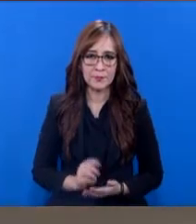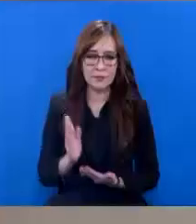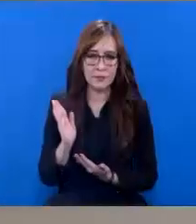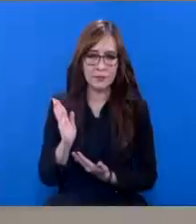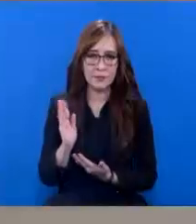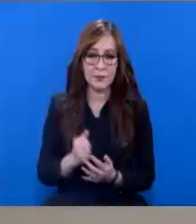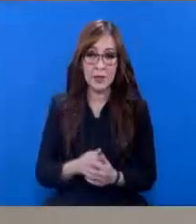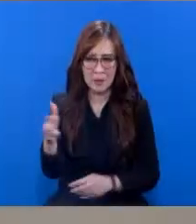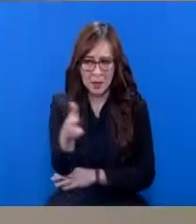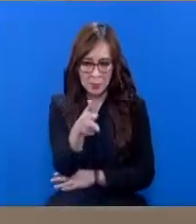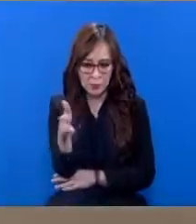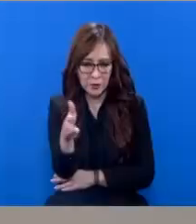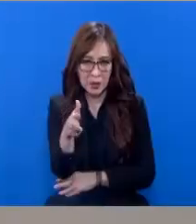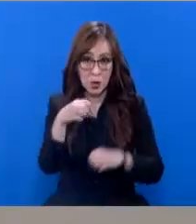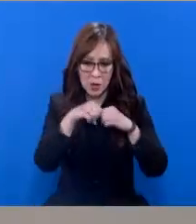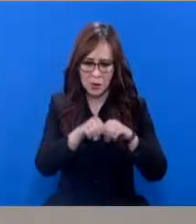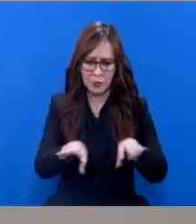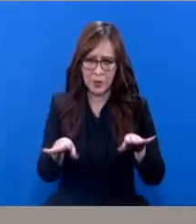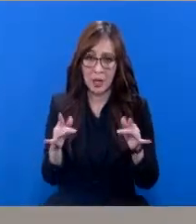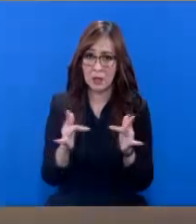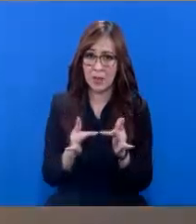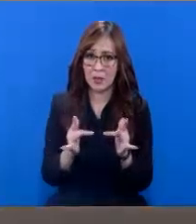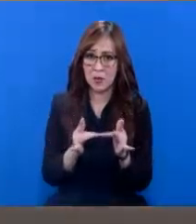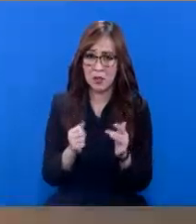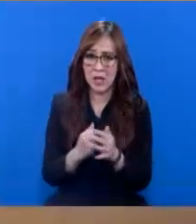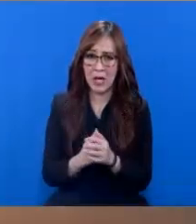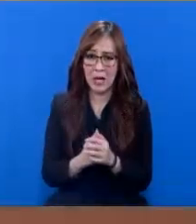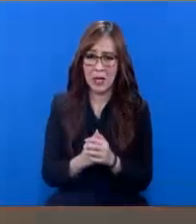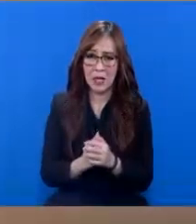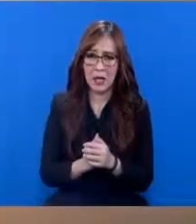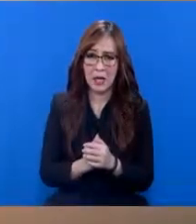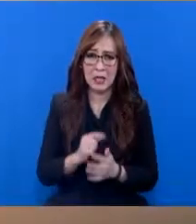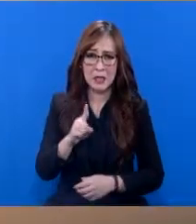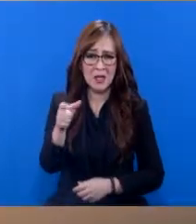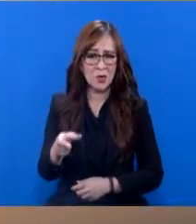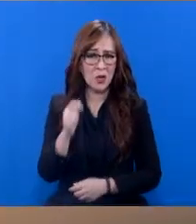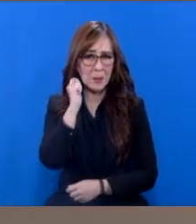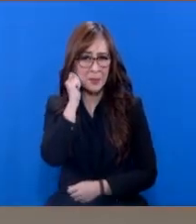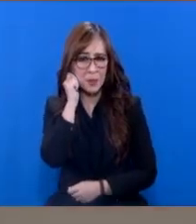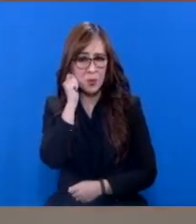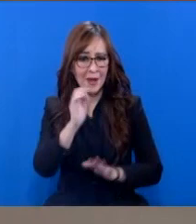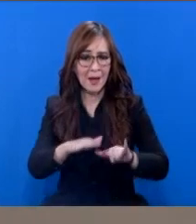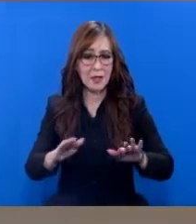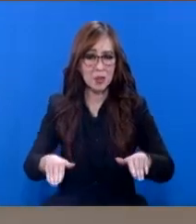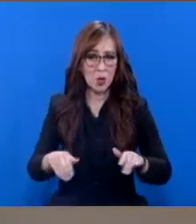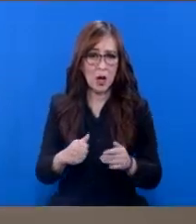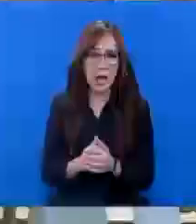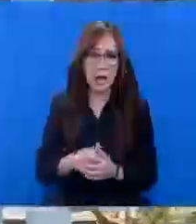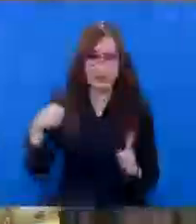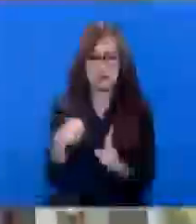Dalam video yang sempat beredar di media sosial, tampak seorang remaja perempuan menerima kekerasan fisik dari 5 remaja perempuan